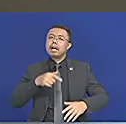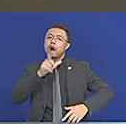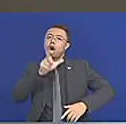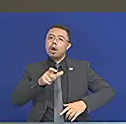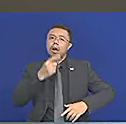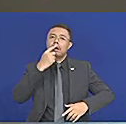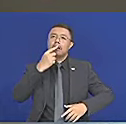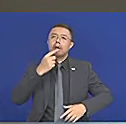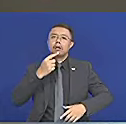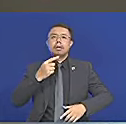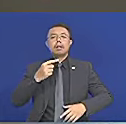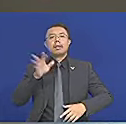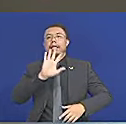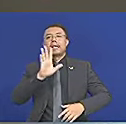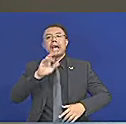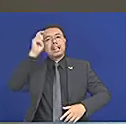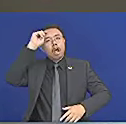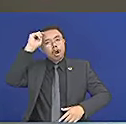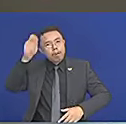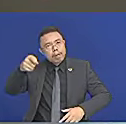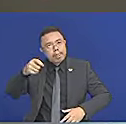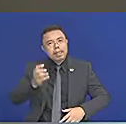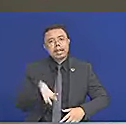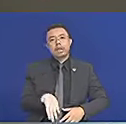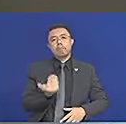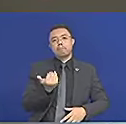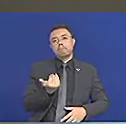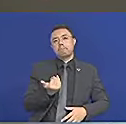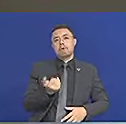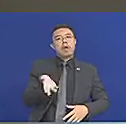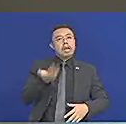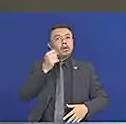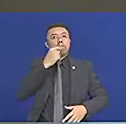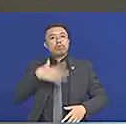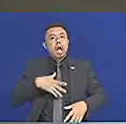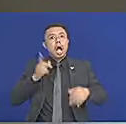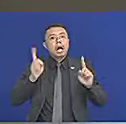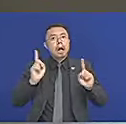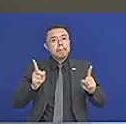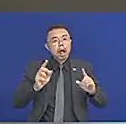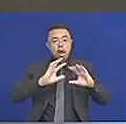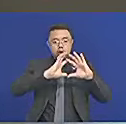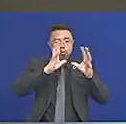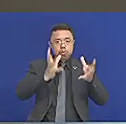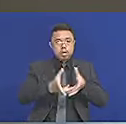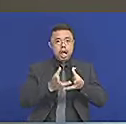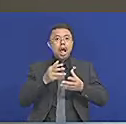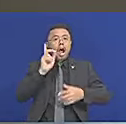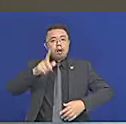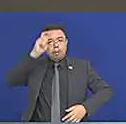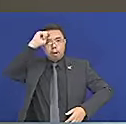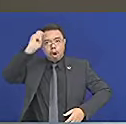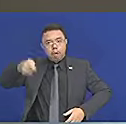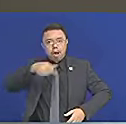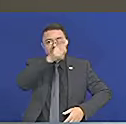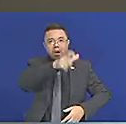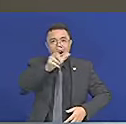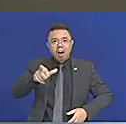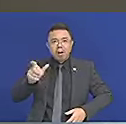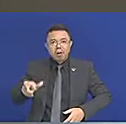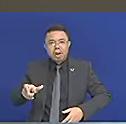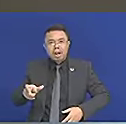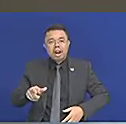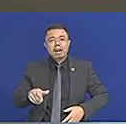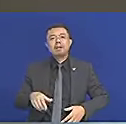perilaku tidak beradab orang beragama di dunia yang mestinya menjunjung tinggi